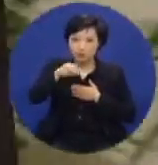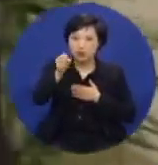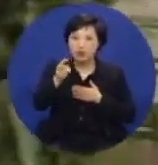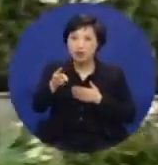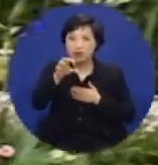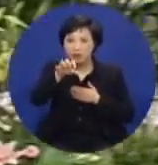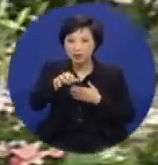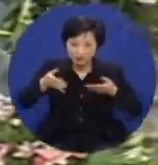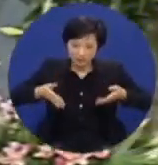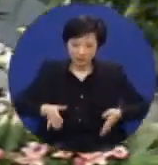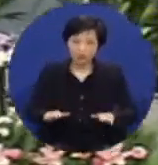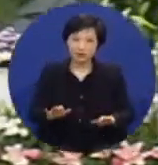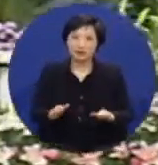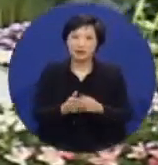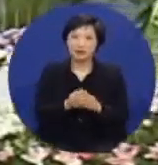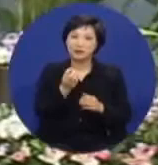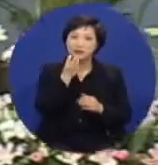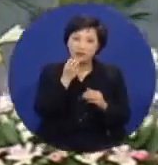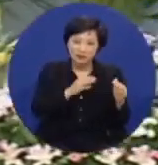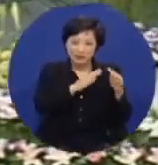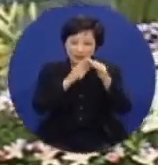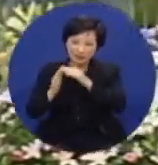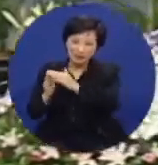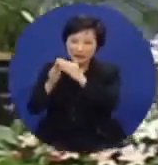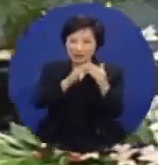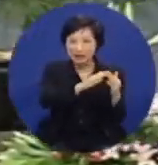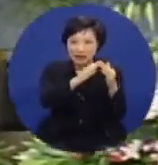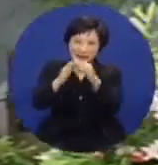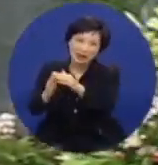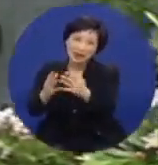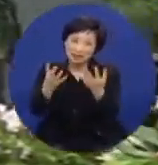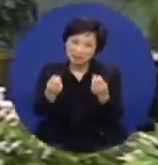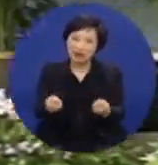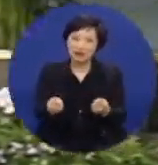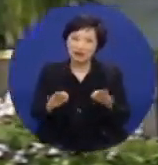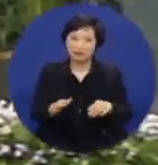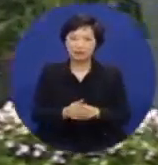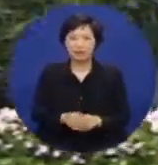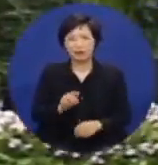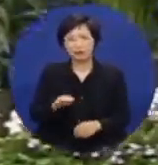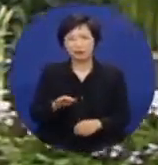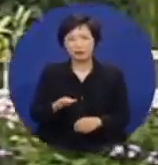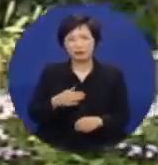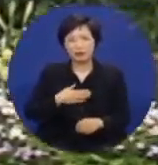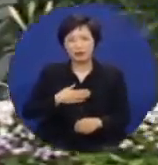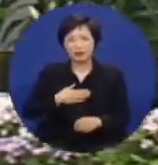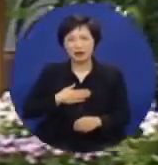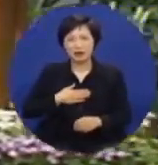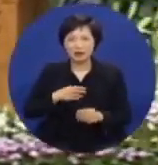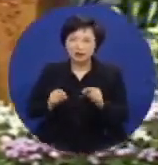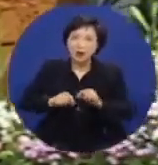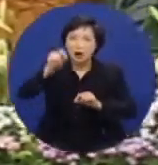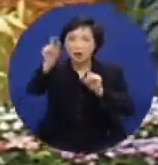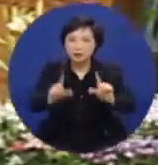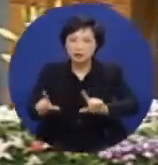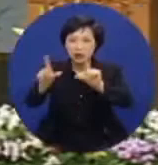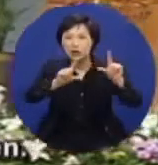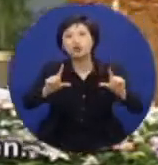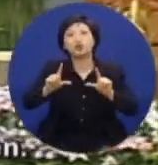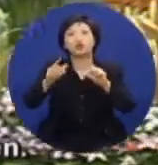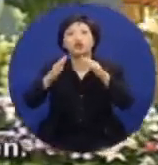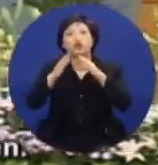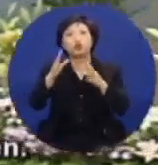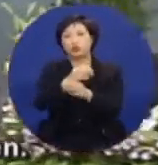몰라 어디도 홈은 내 말 똑 받고 살아야 할 충 손은 없어 없어